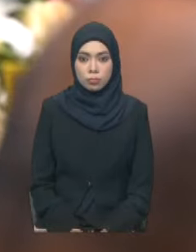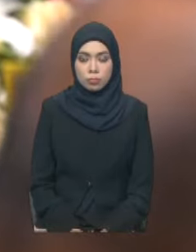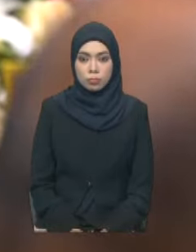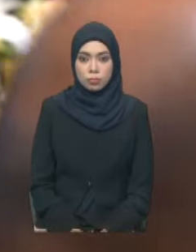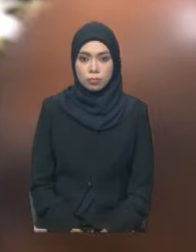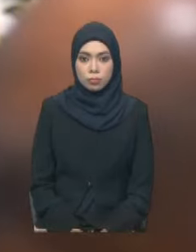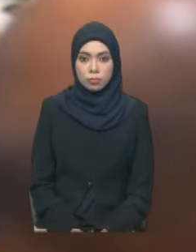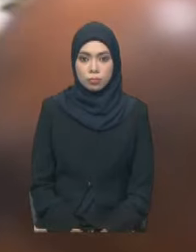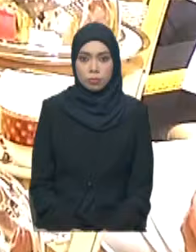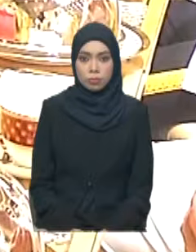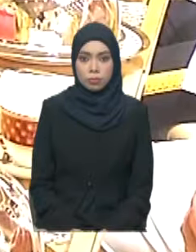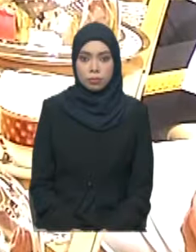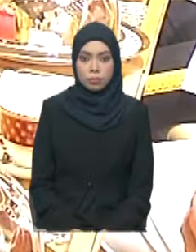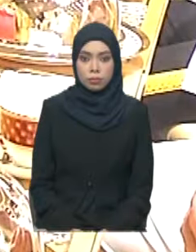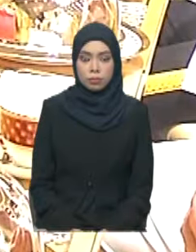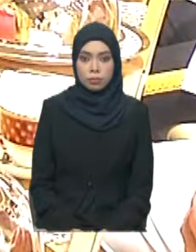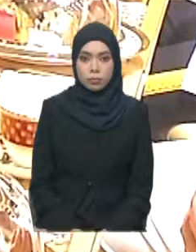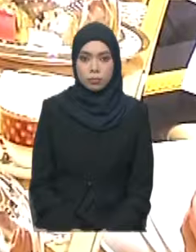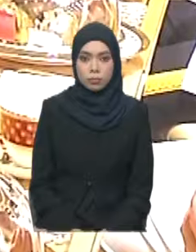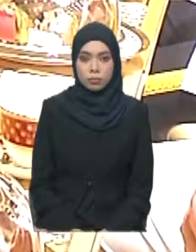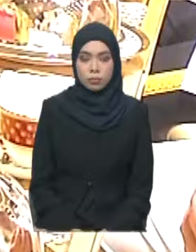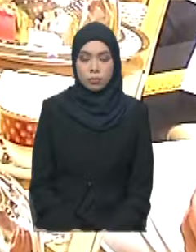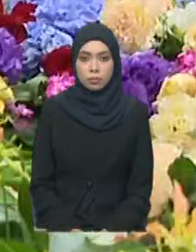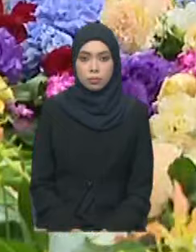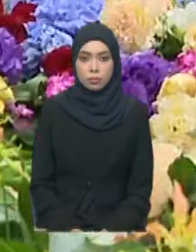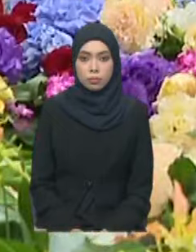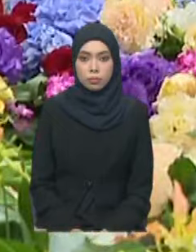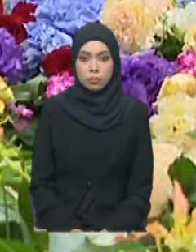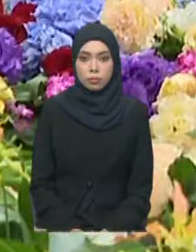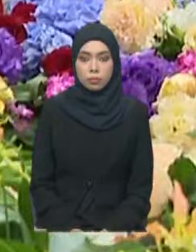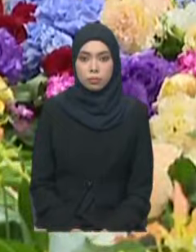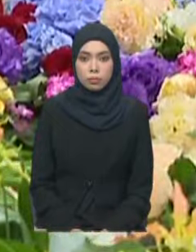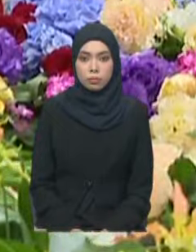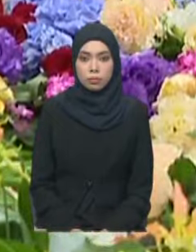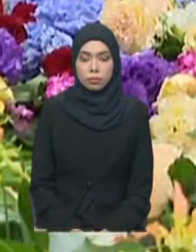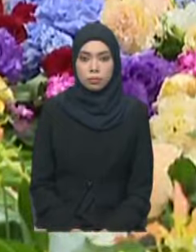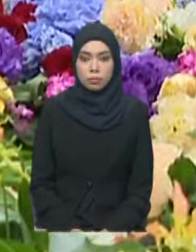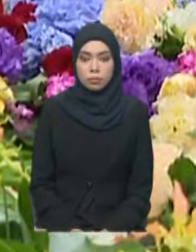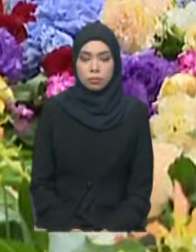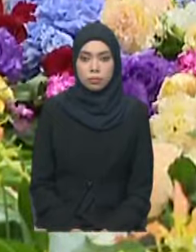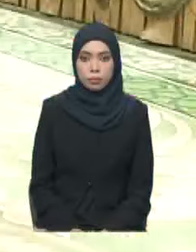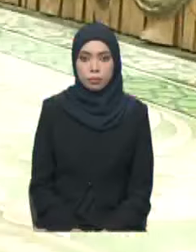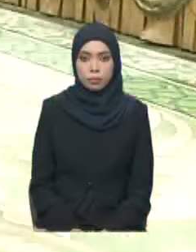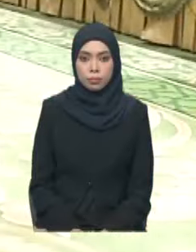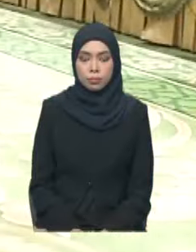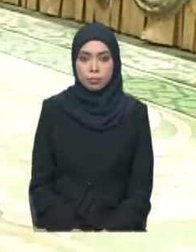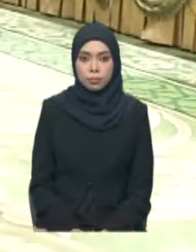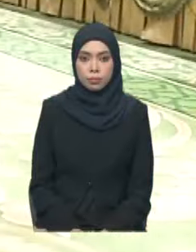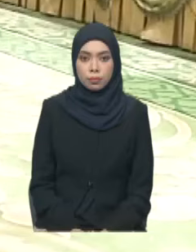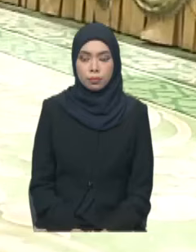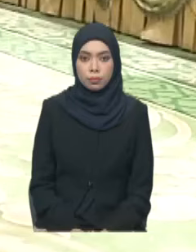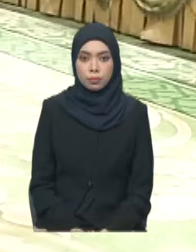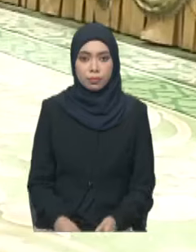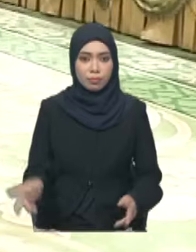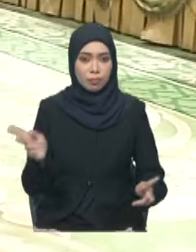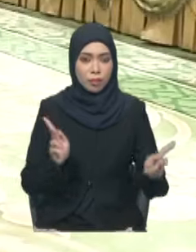sallam. Walhamdulillahi Rabbil Alamin. Taqabbalallahu minna wa minkum.